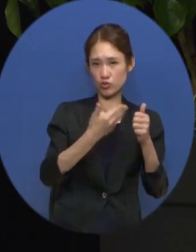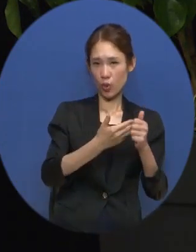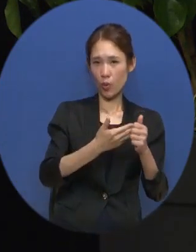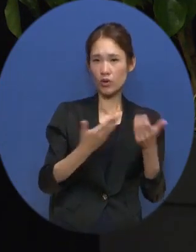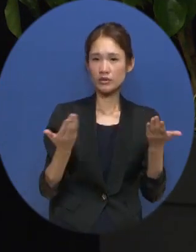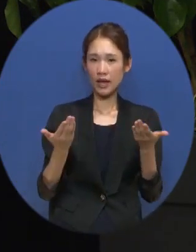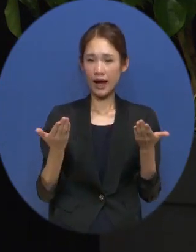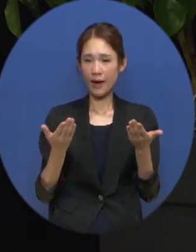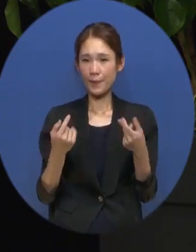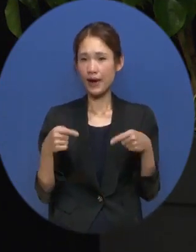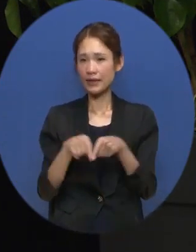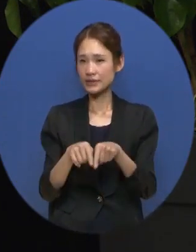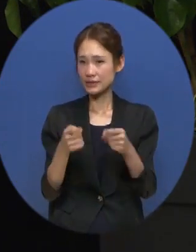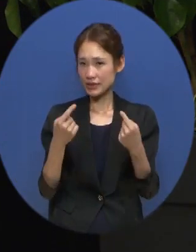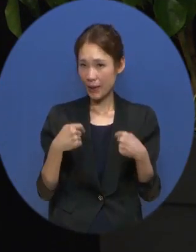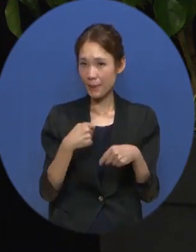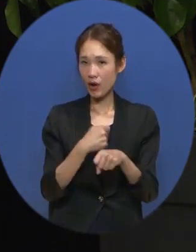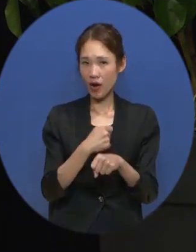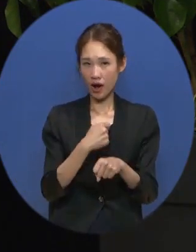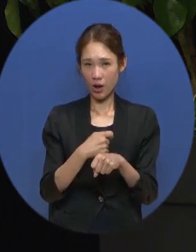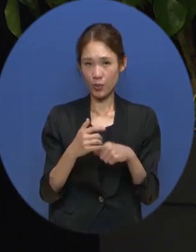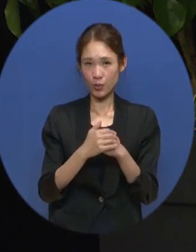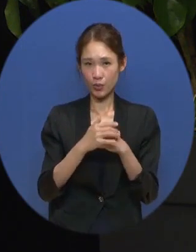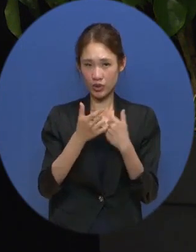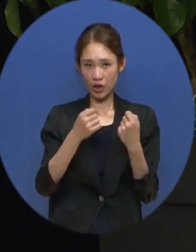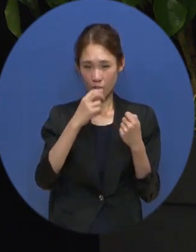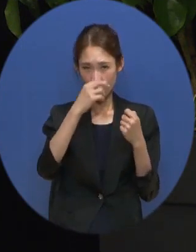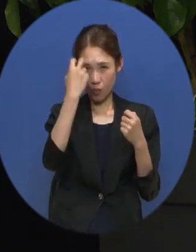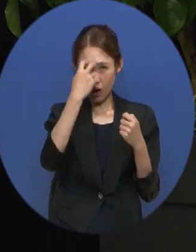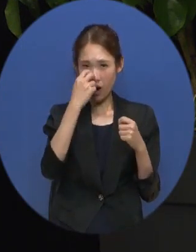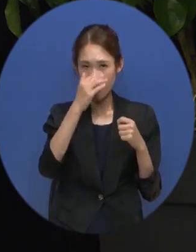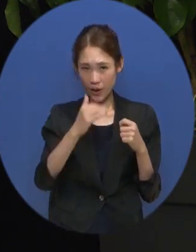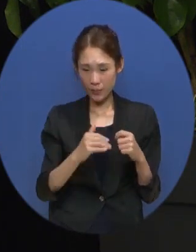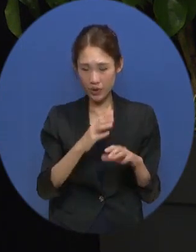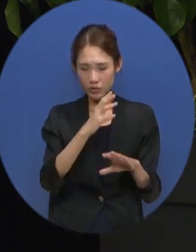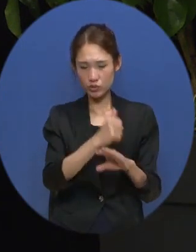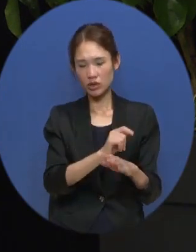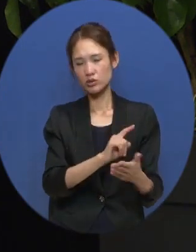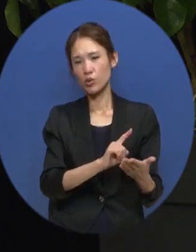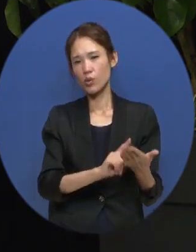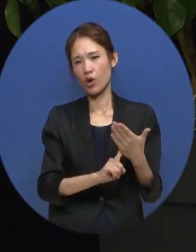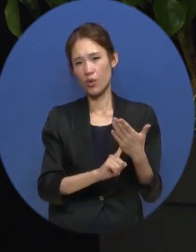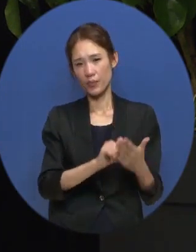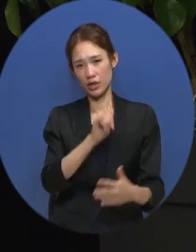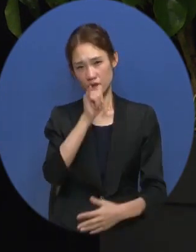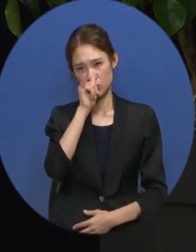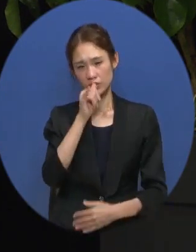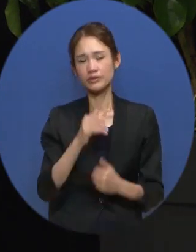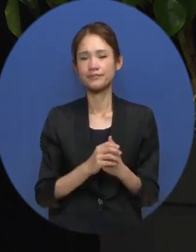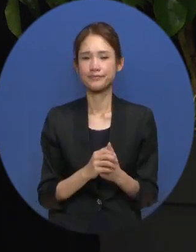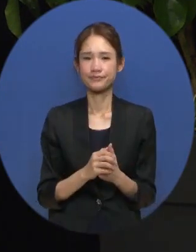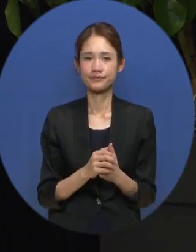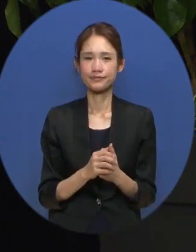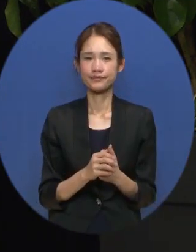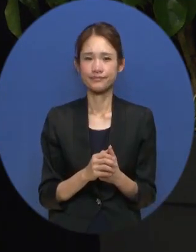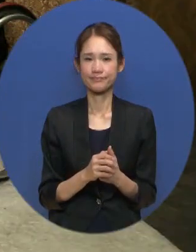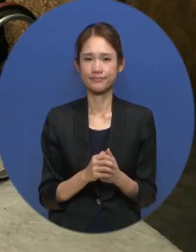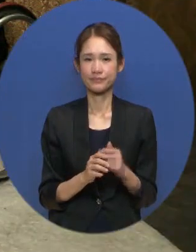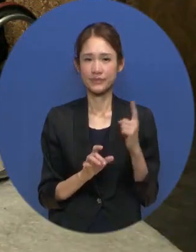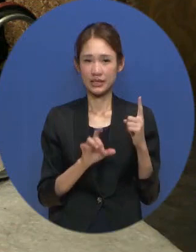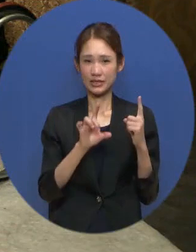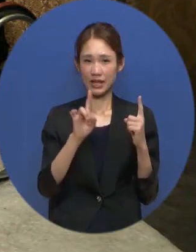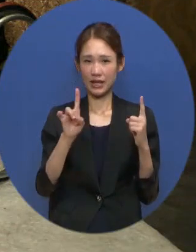같이 작업을 하고 이제 검토를 하고 그런 과정을 거쳐서 이제 최종 결과물이 나가게 됩니다. 아, 네.